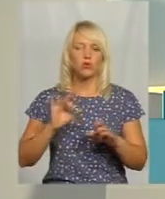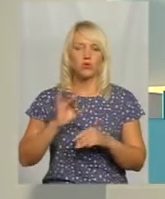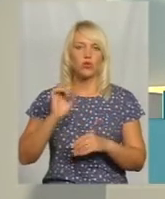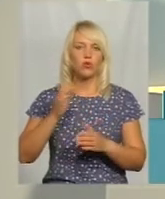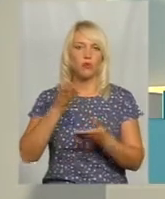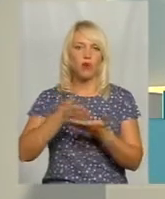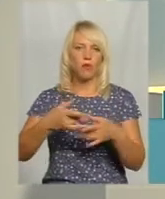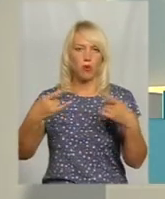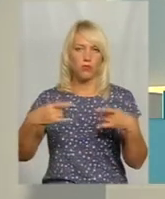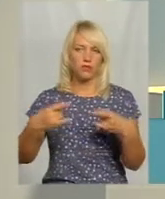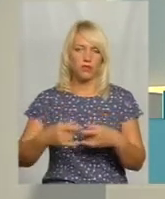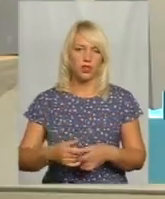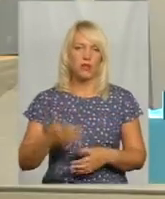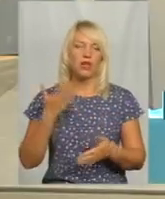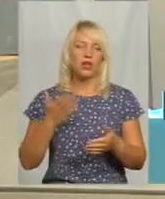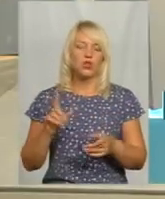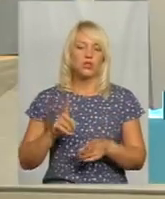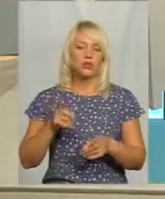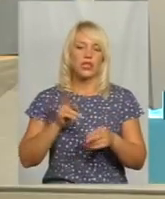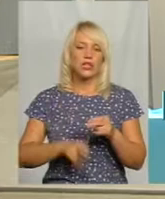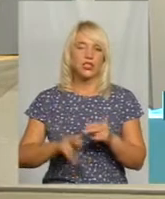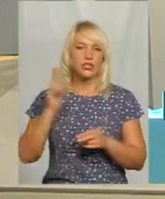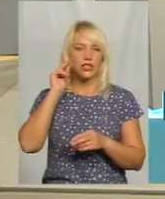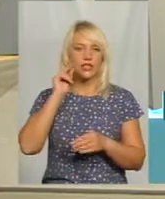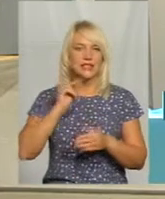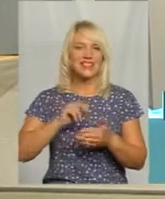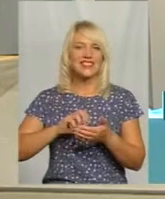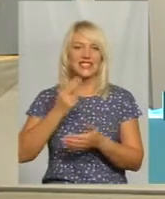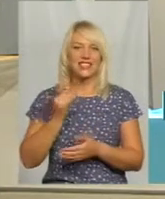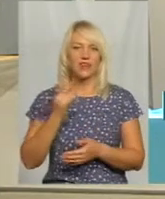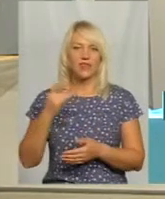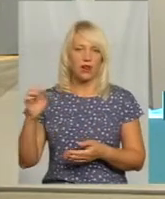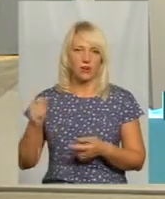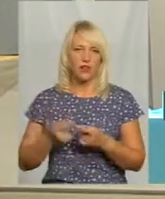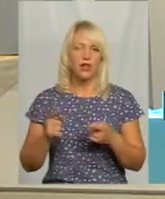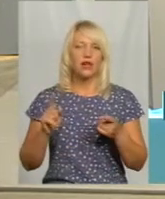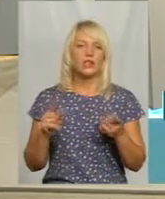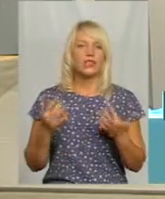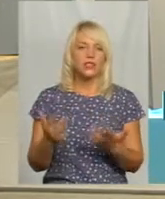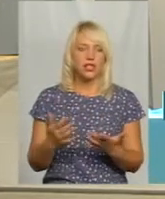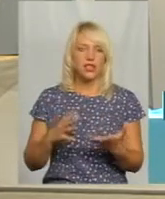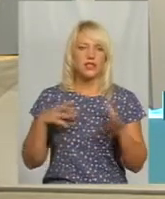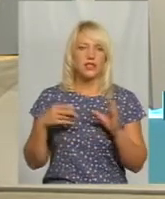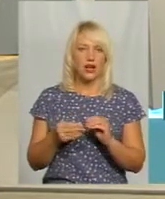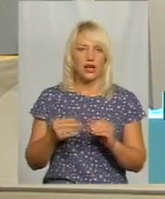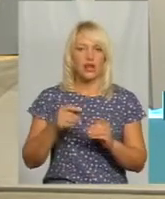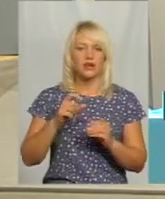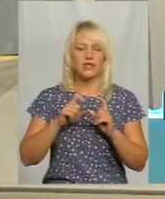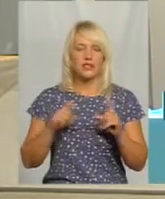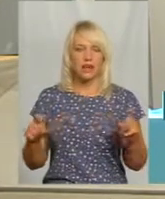ефірі. Пані Тетяно, щоб закінчити з цифрами, таке питання. Скільки взагалі